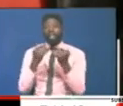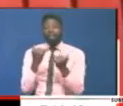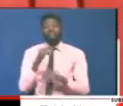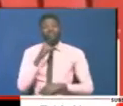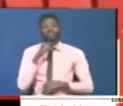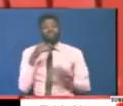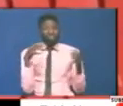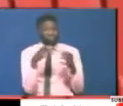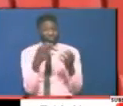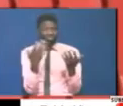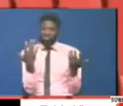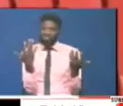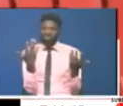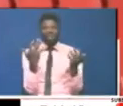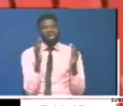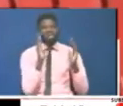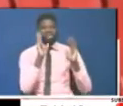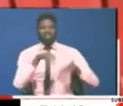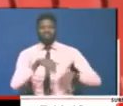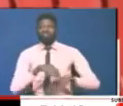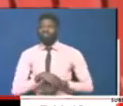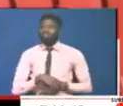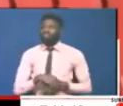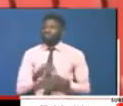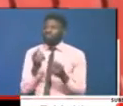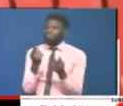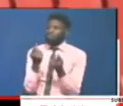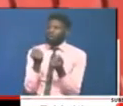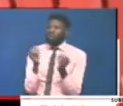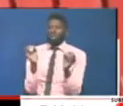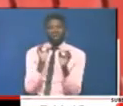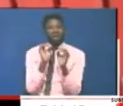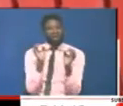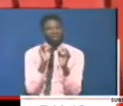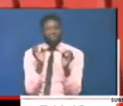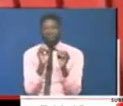tumeachwa nyuma. Sio kweli hakuna pesa kabisa, hali ni ngumu, vitu vimepanda.